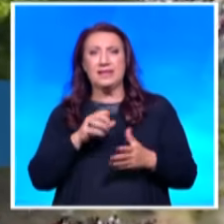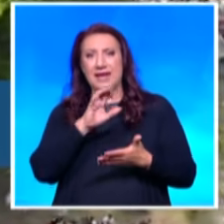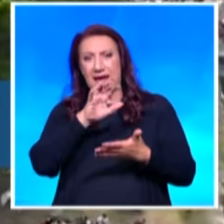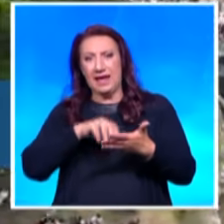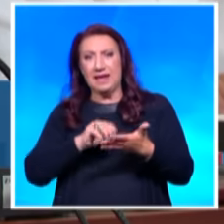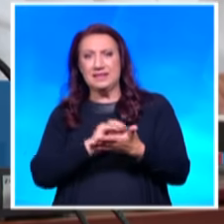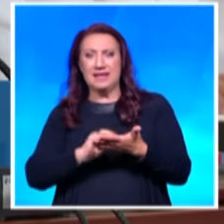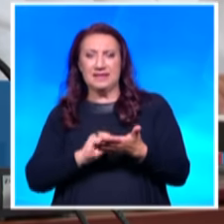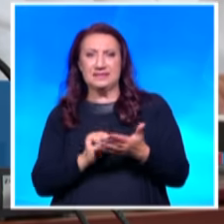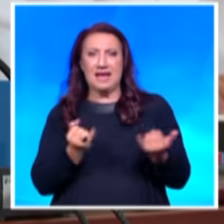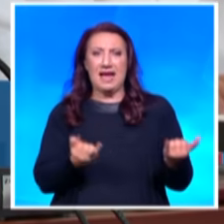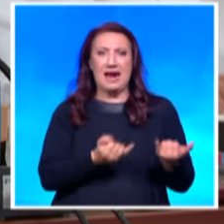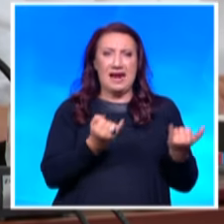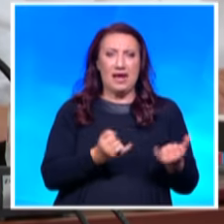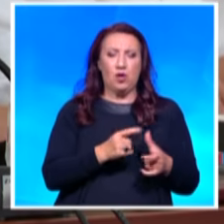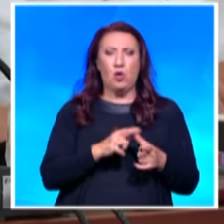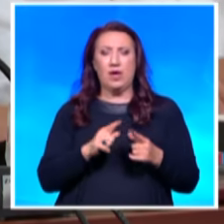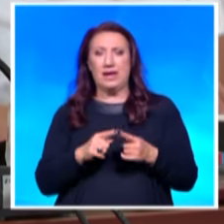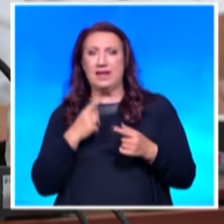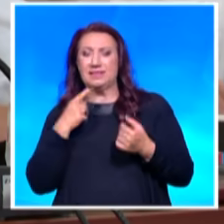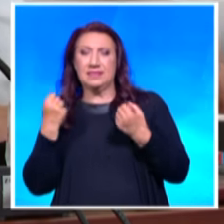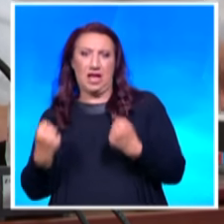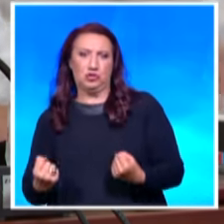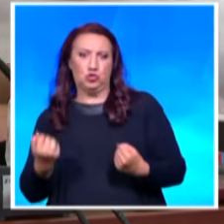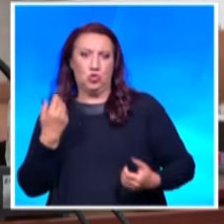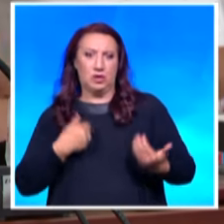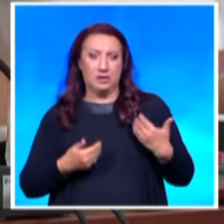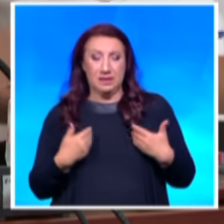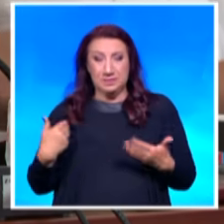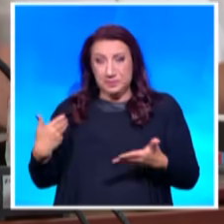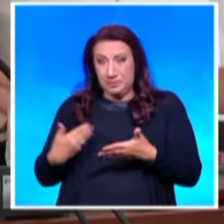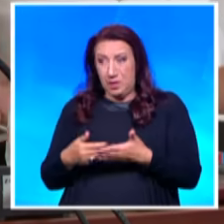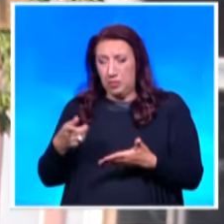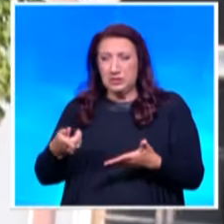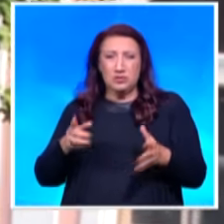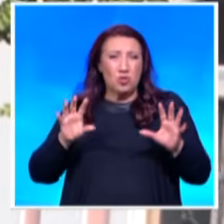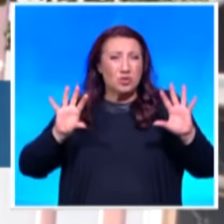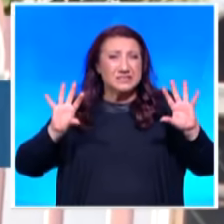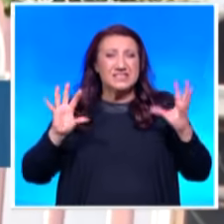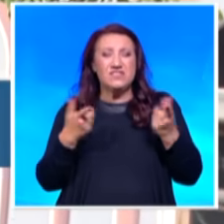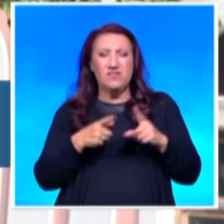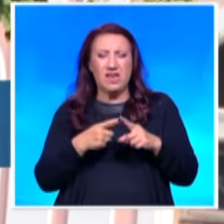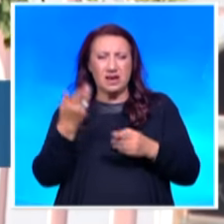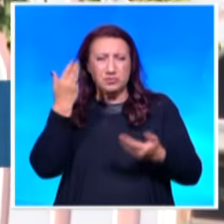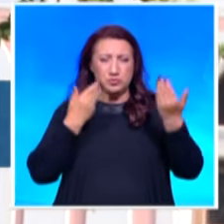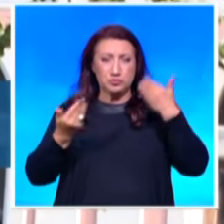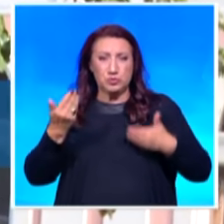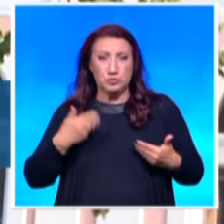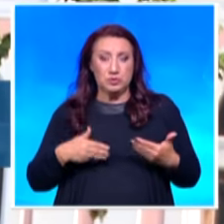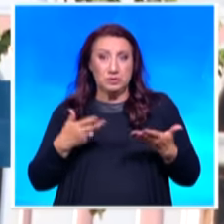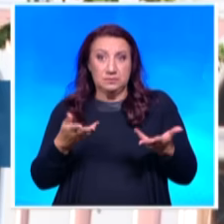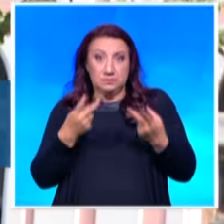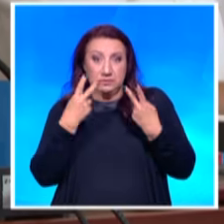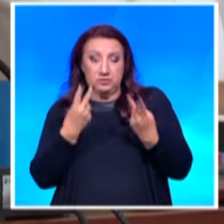Последното зверство, тъй като аз не мога да го квалифицирам по друг начин, което обаче съгласно медико-биологичните